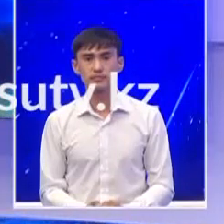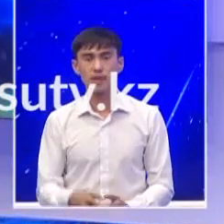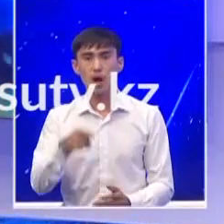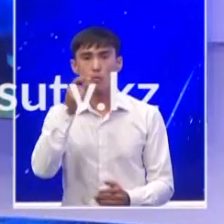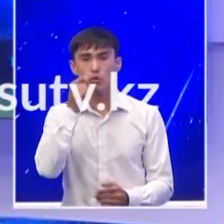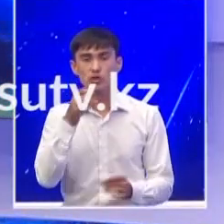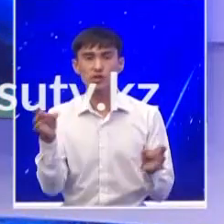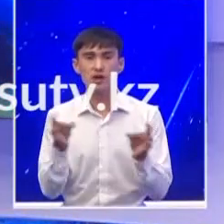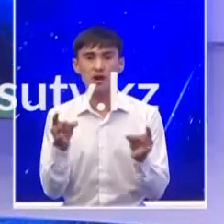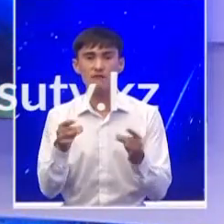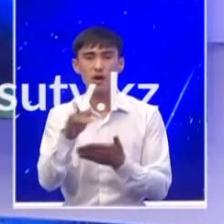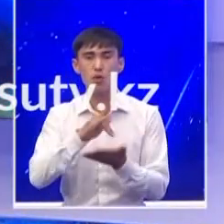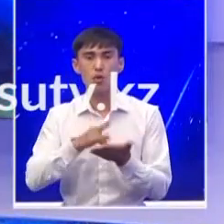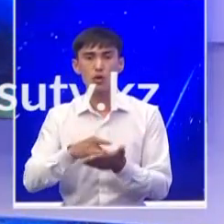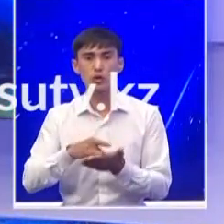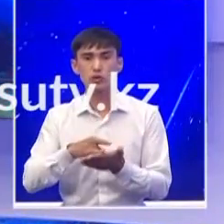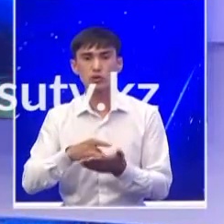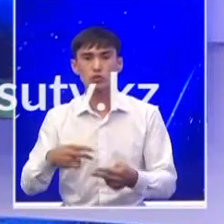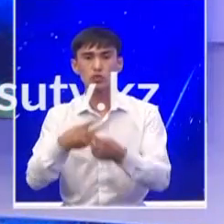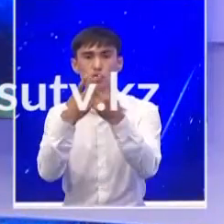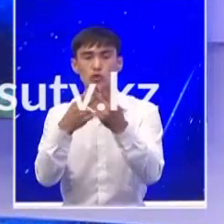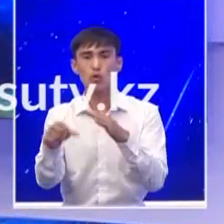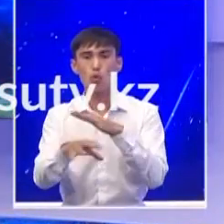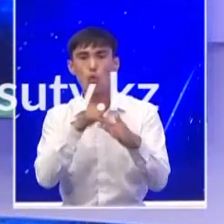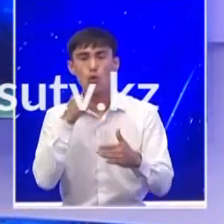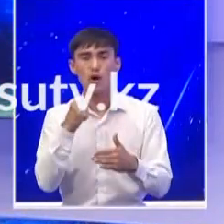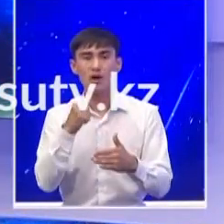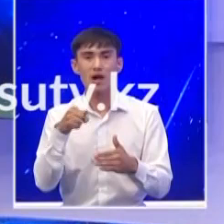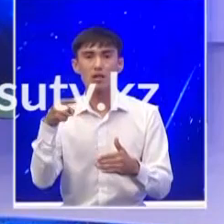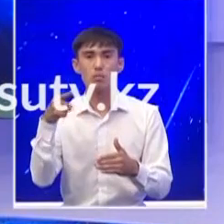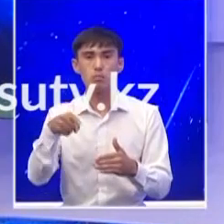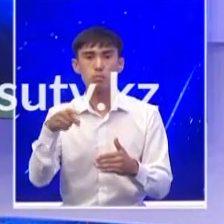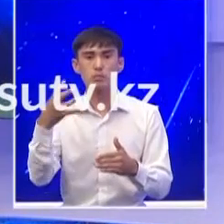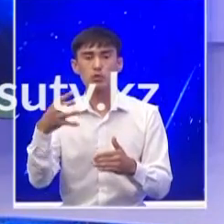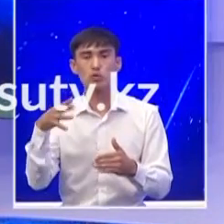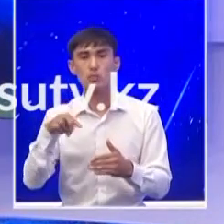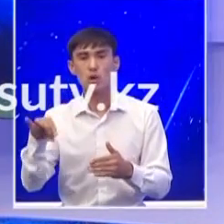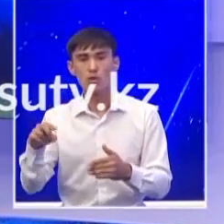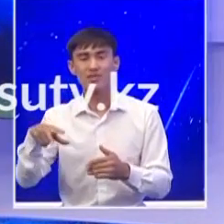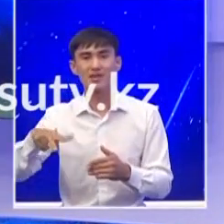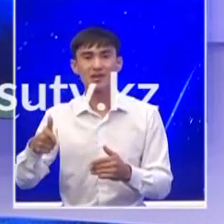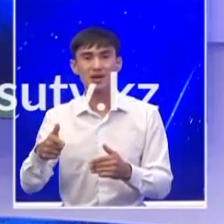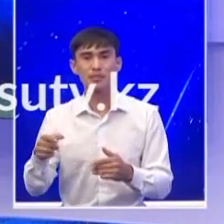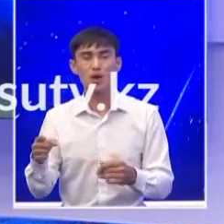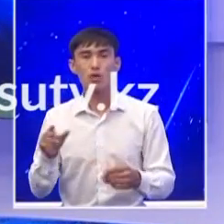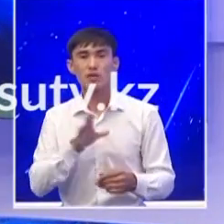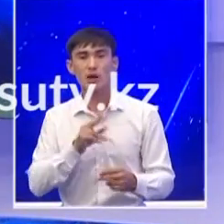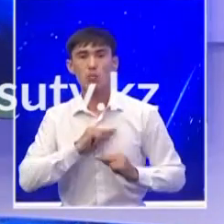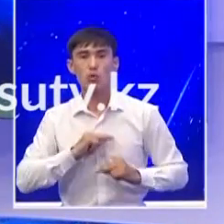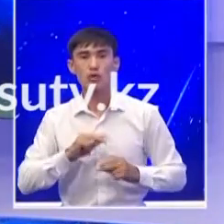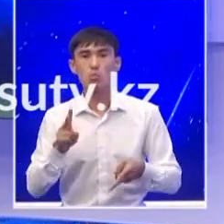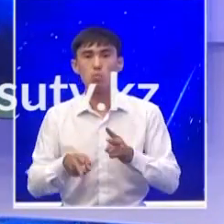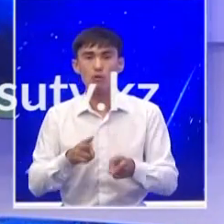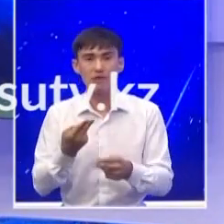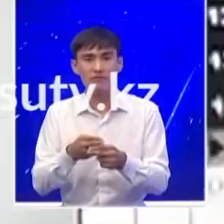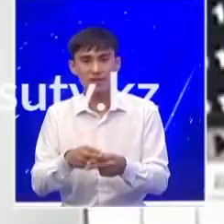Мужчина из кафе в городе Нур-Султан украл 1,5 миллиона тенге. По данным полиции столицы, подозреваемый работал поваром в этом заведении.